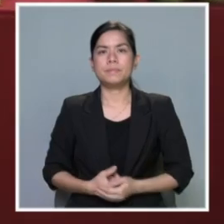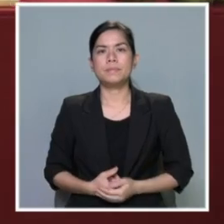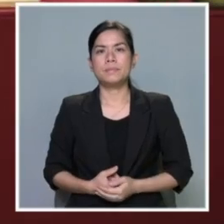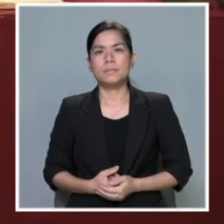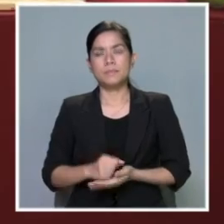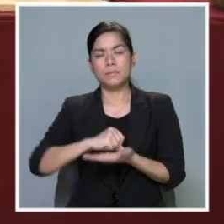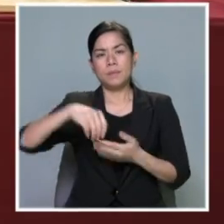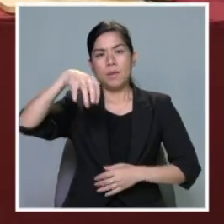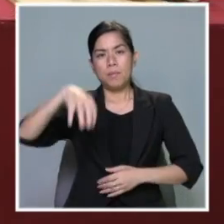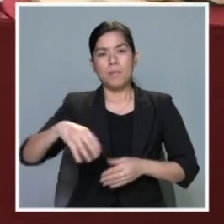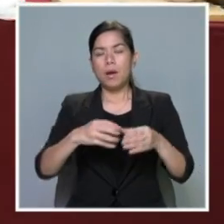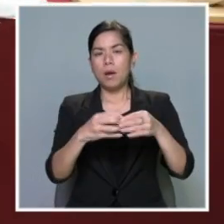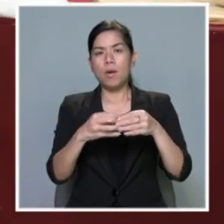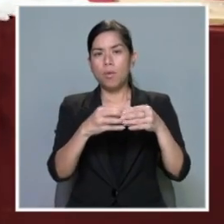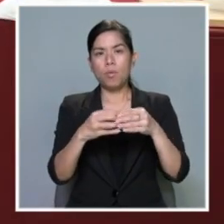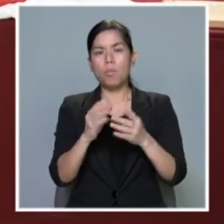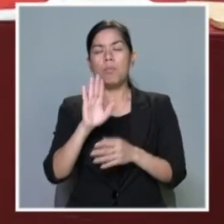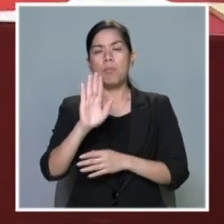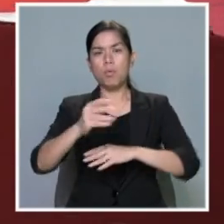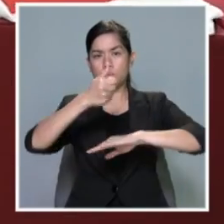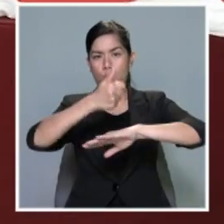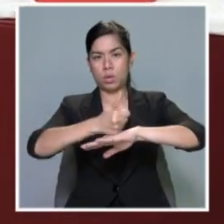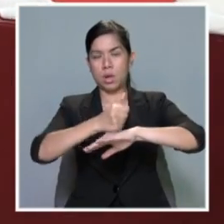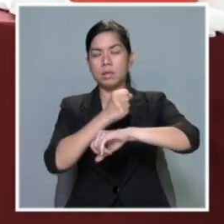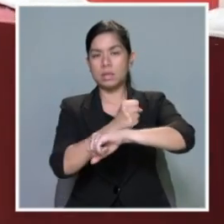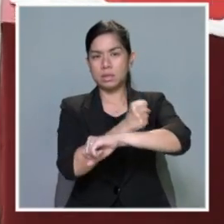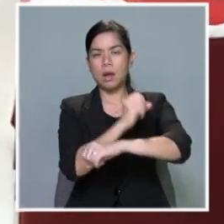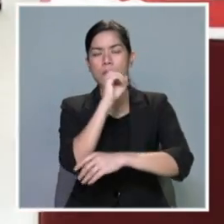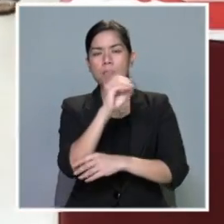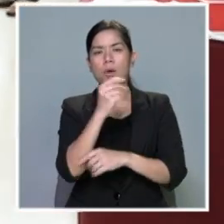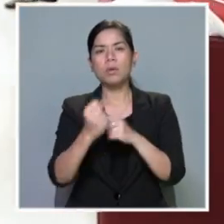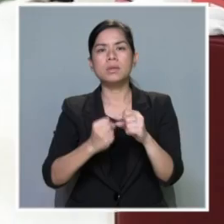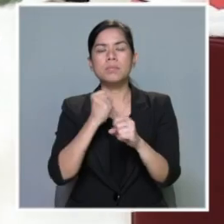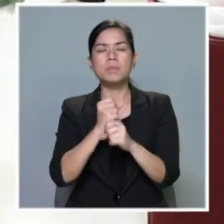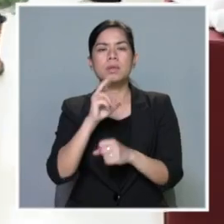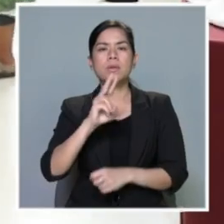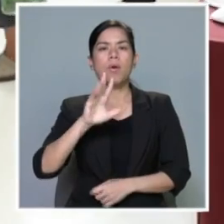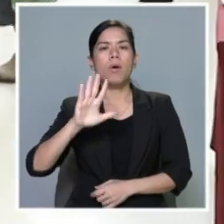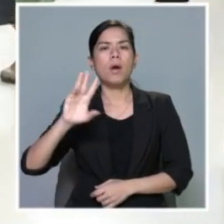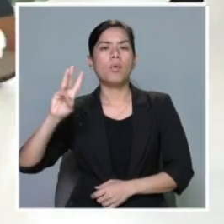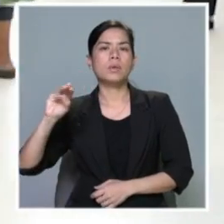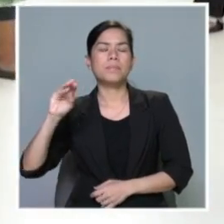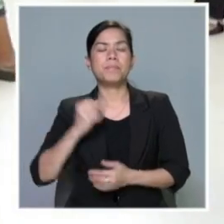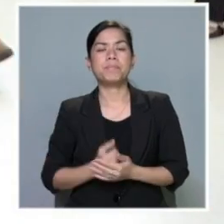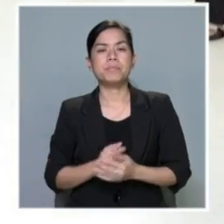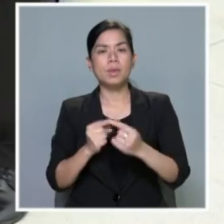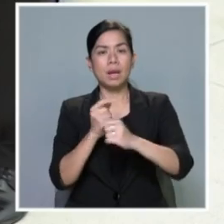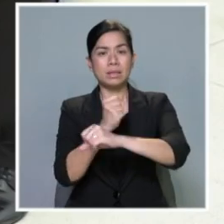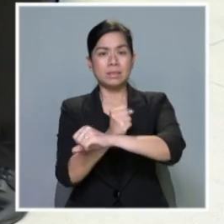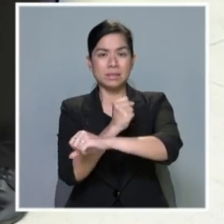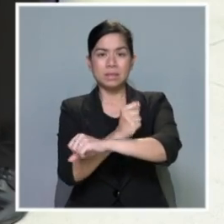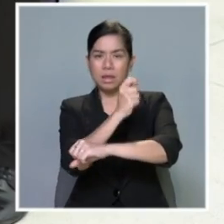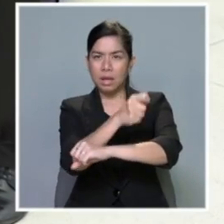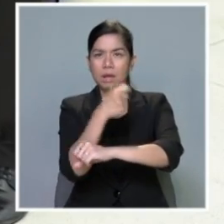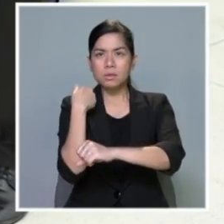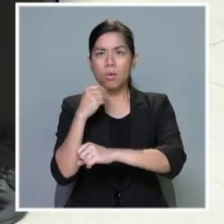สภาองค์การนายจ้างผู้ประกอบการค้าอุตสาหกรรมไทยเปิดเผยว่าในปี2560การจ้างงานภาพรวมของไทยจะปรับ